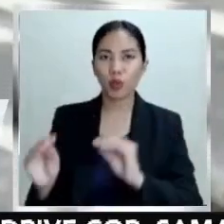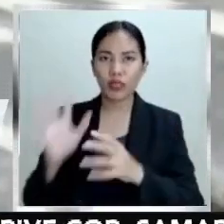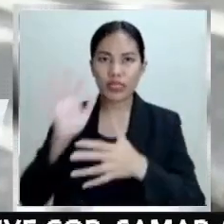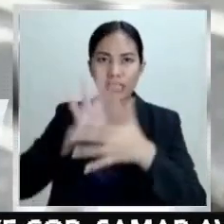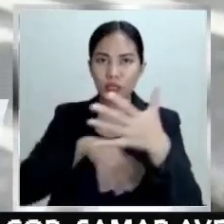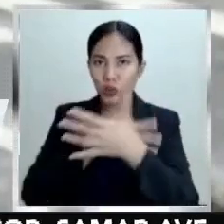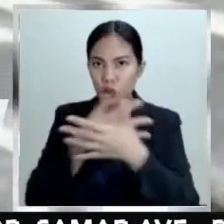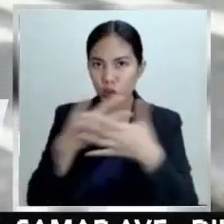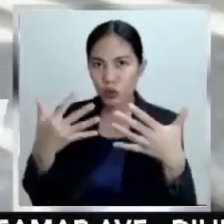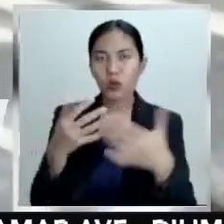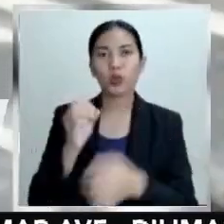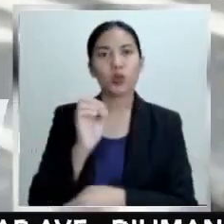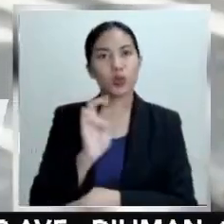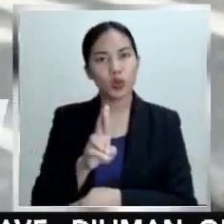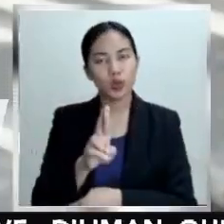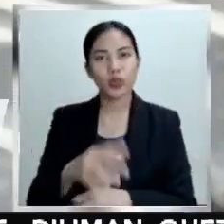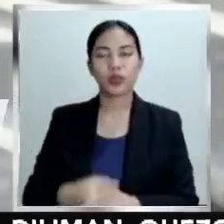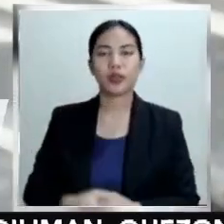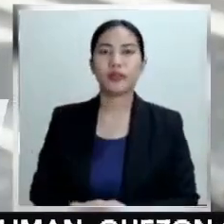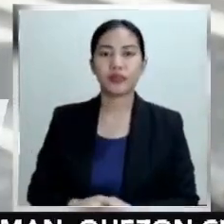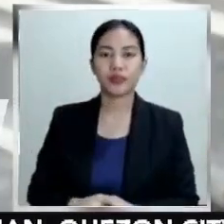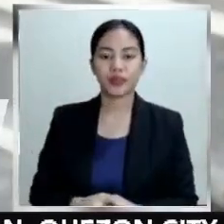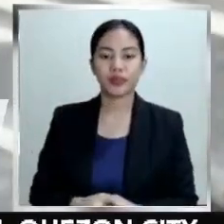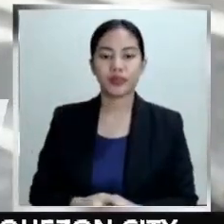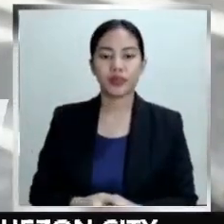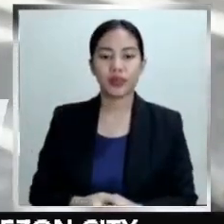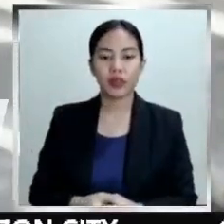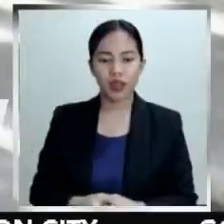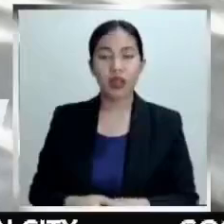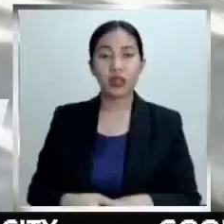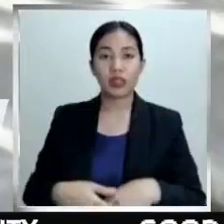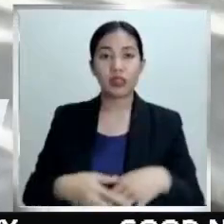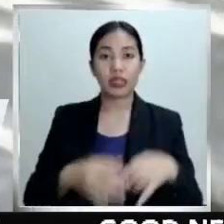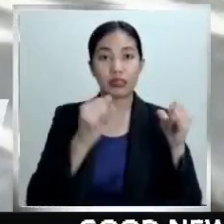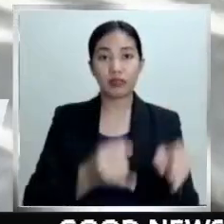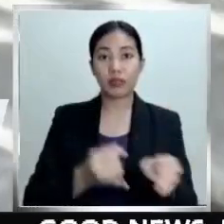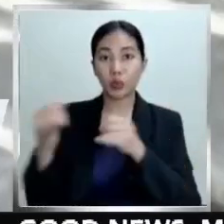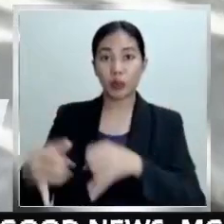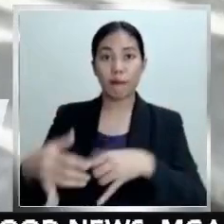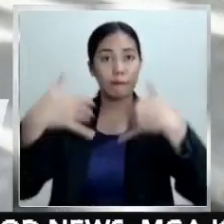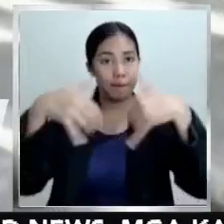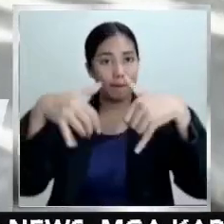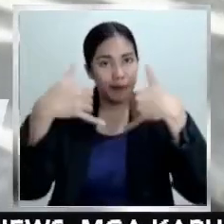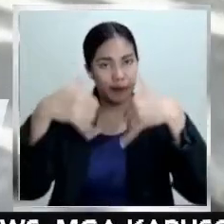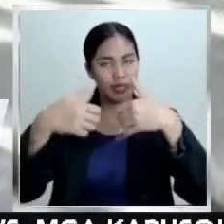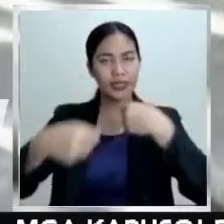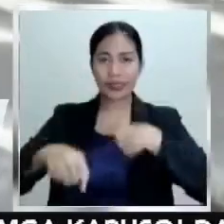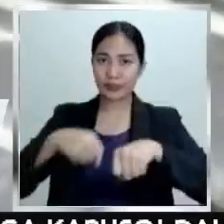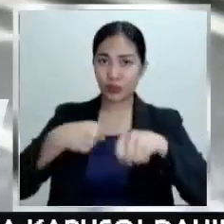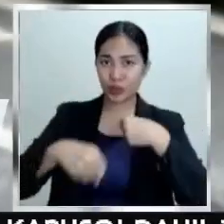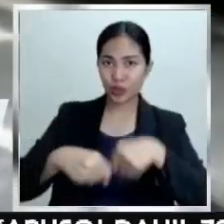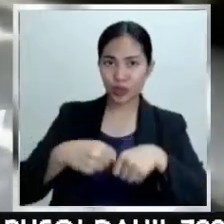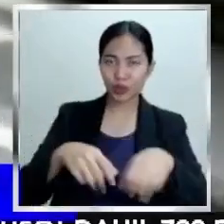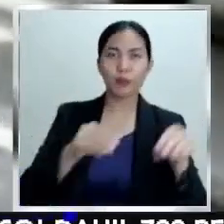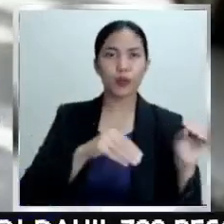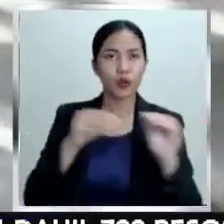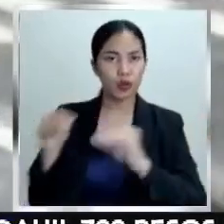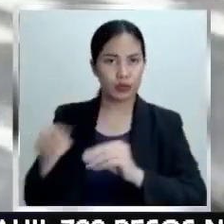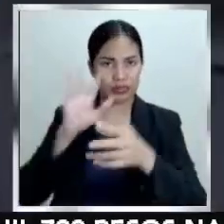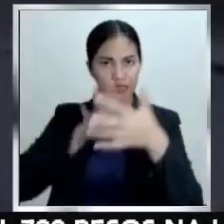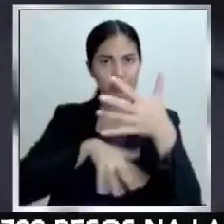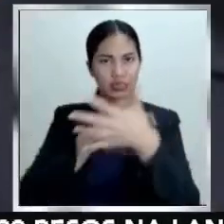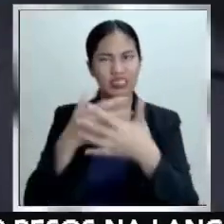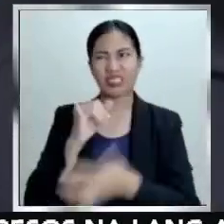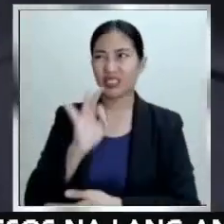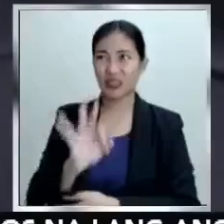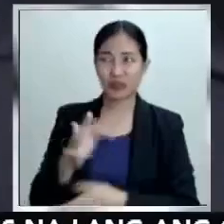rescheduling ng mga individual sports activities or sports events kung sakaling talagang malakas na malakas ang